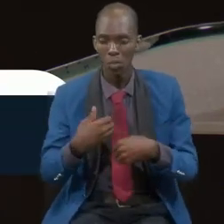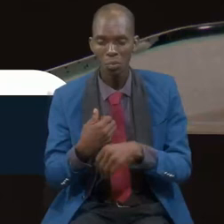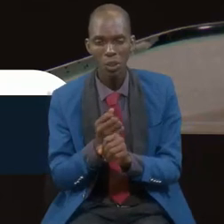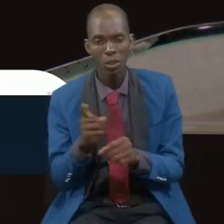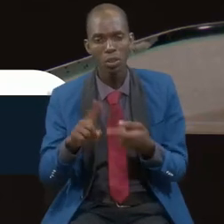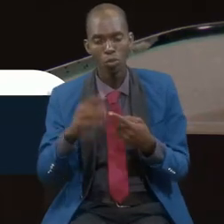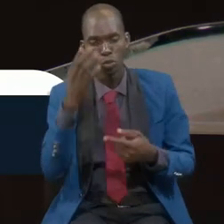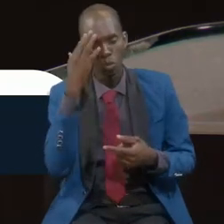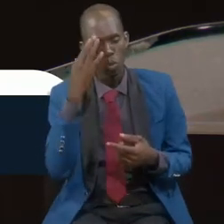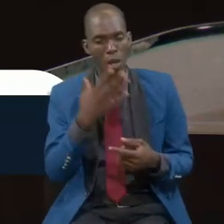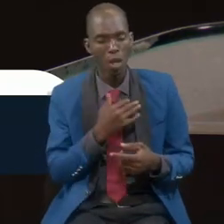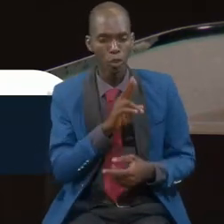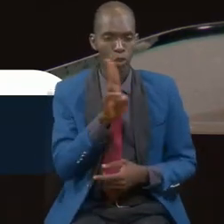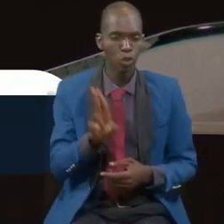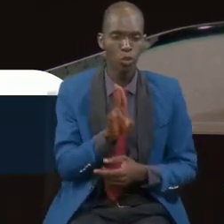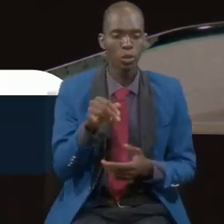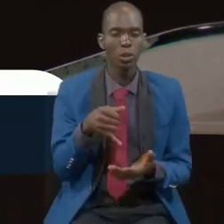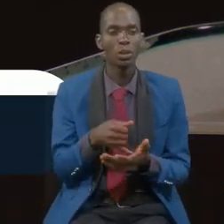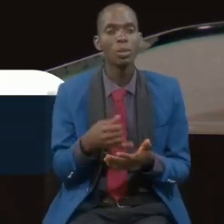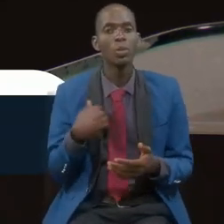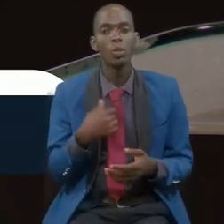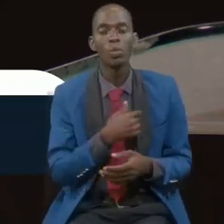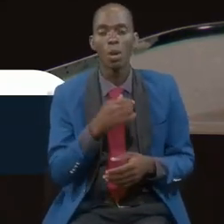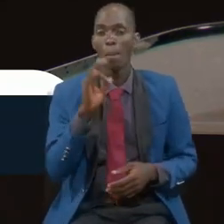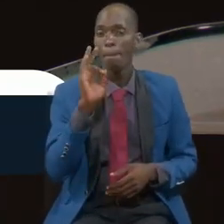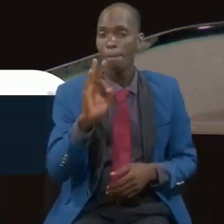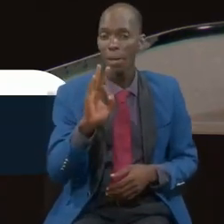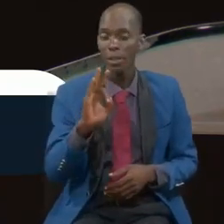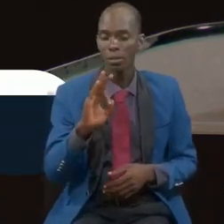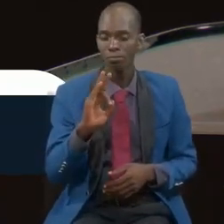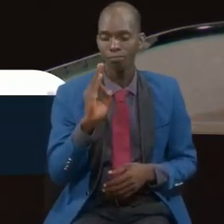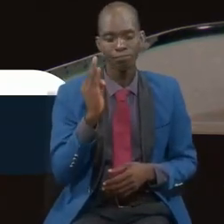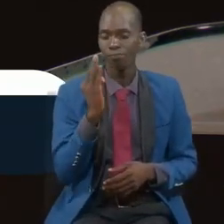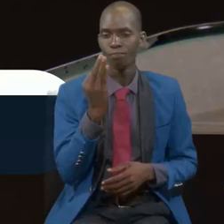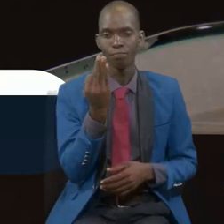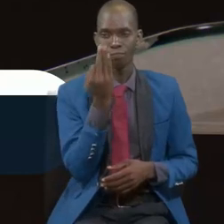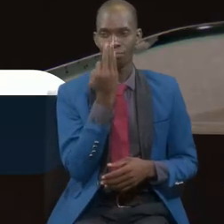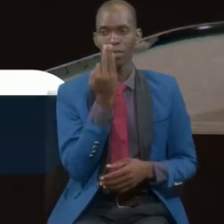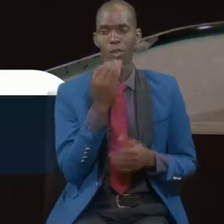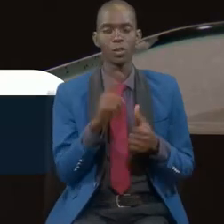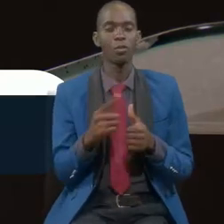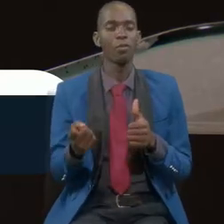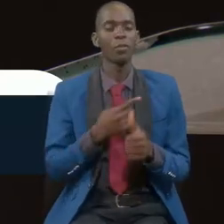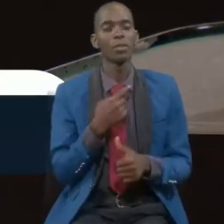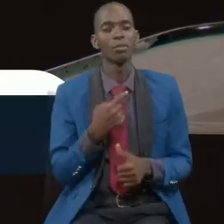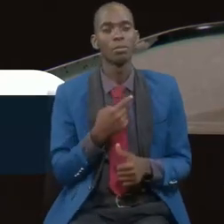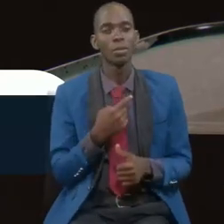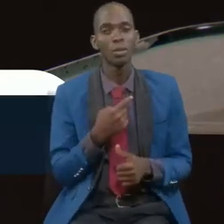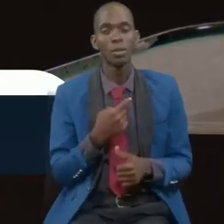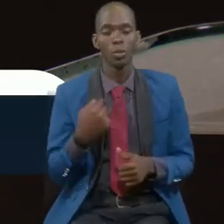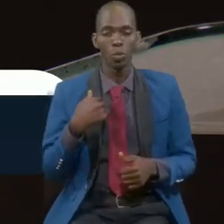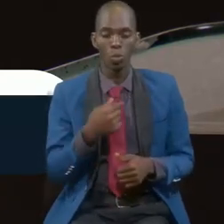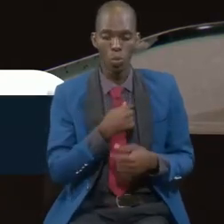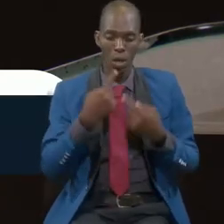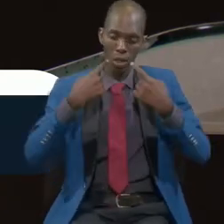expliquer, appliquer. Nous prêchons à nous-mêmes d'abord et nous